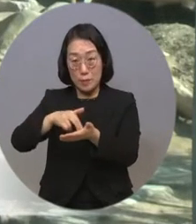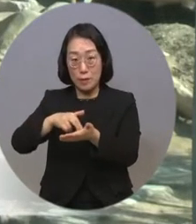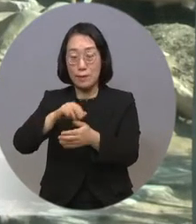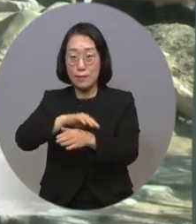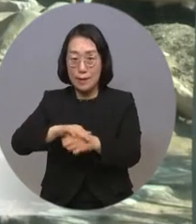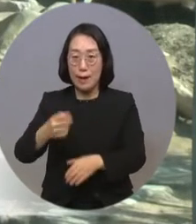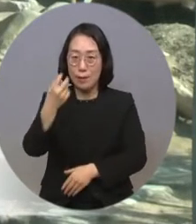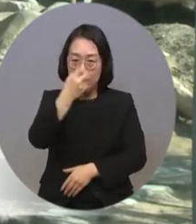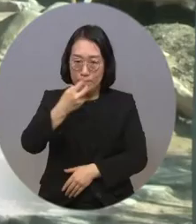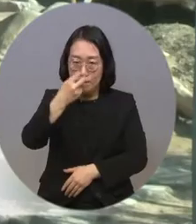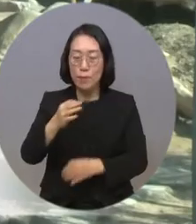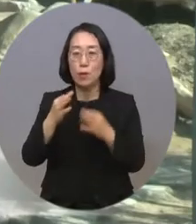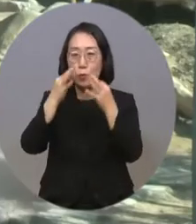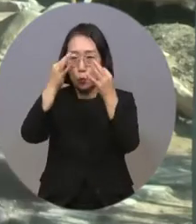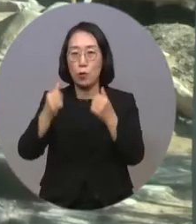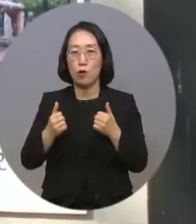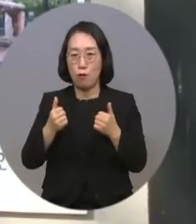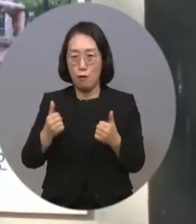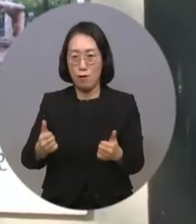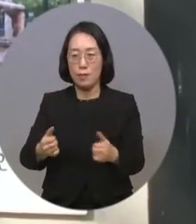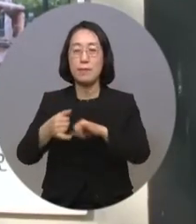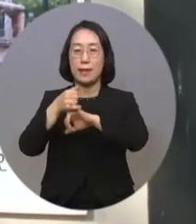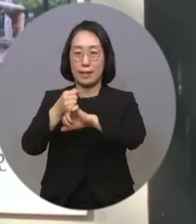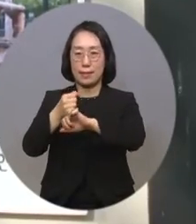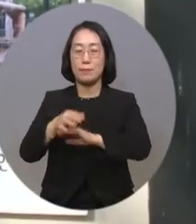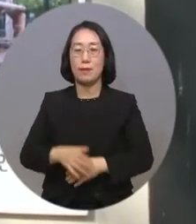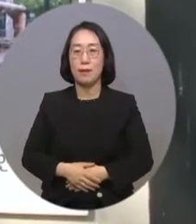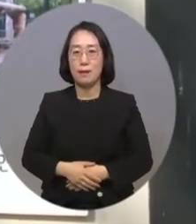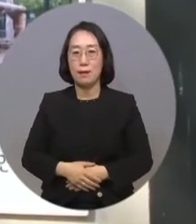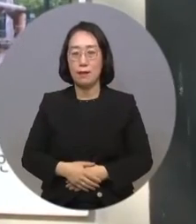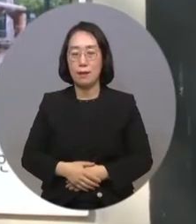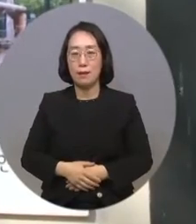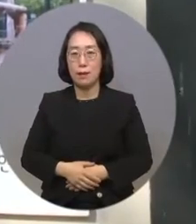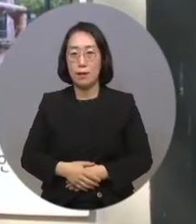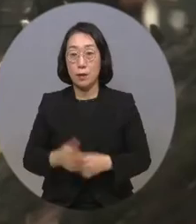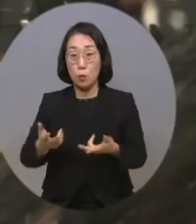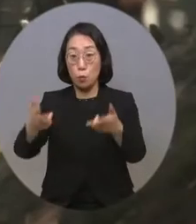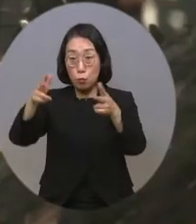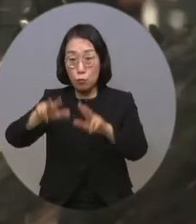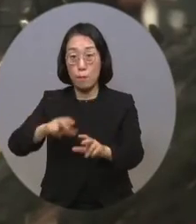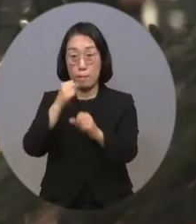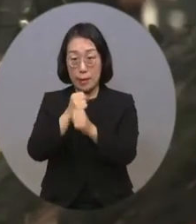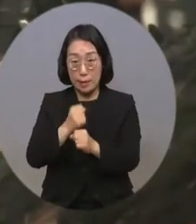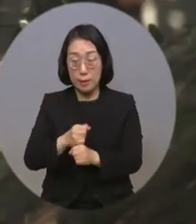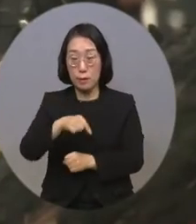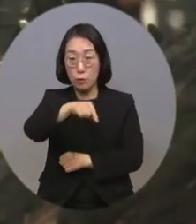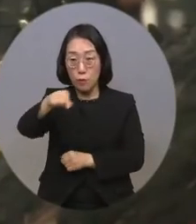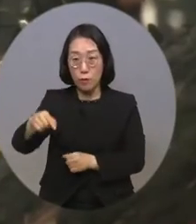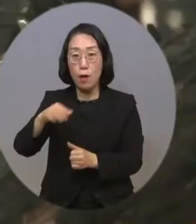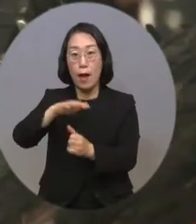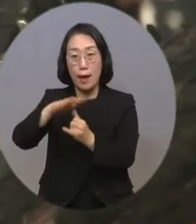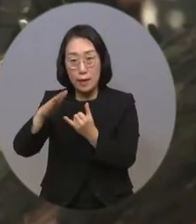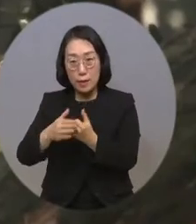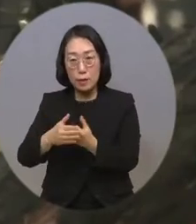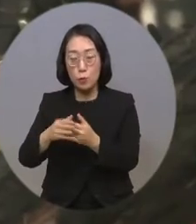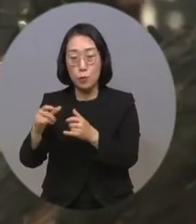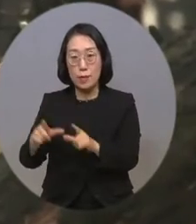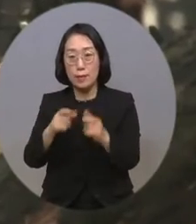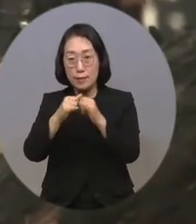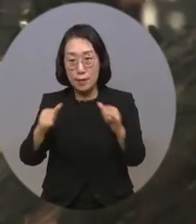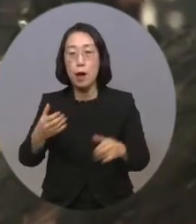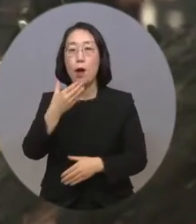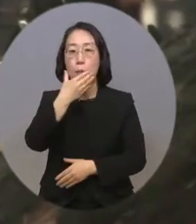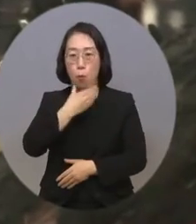위해서 많은 일들을 열심히 하도록 하겠습니다. 이번 생태동물원 조성 사업으로 아이들과 주민들에게 동물